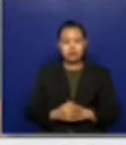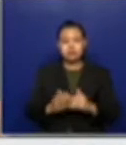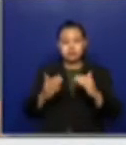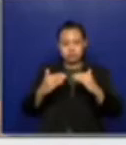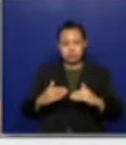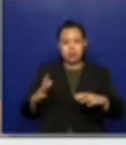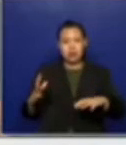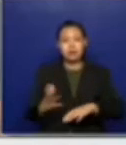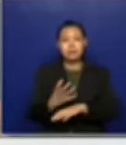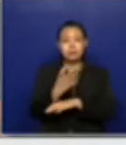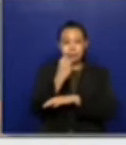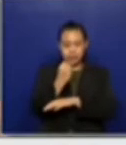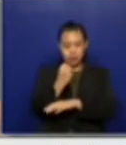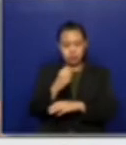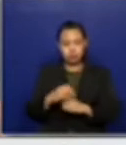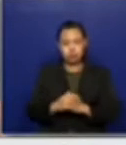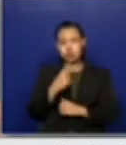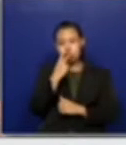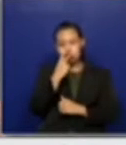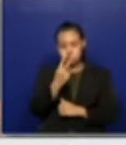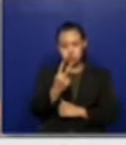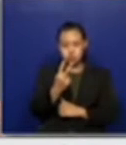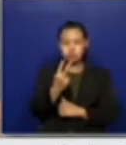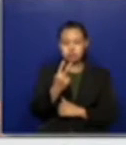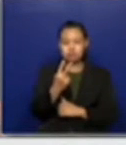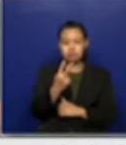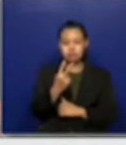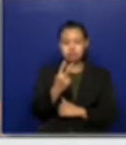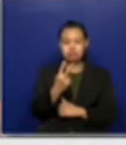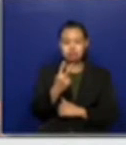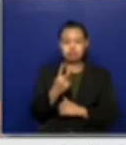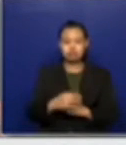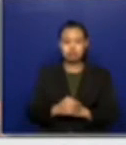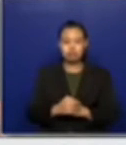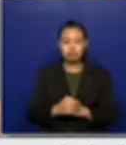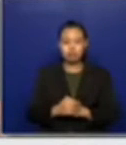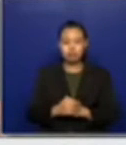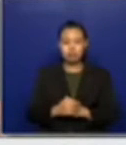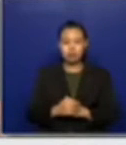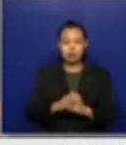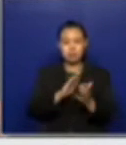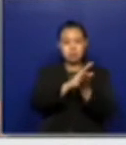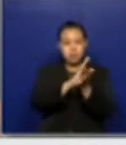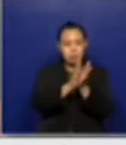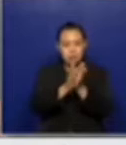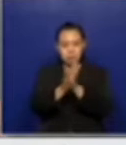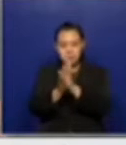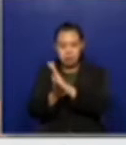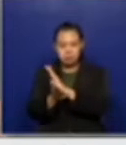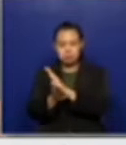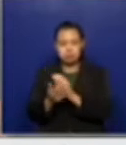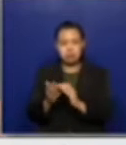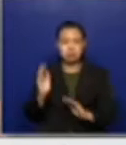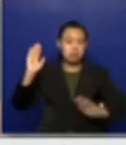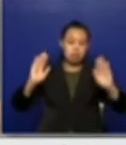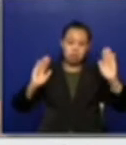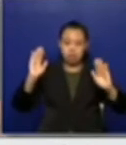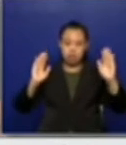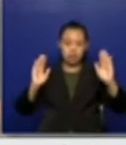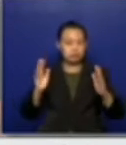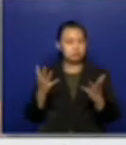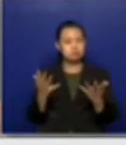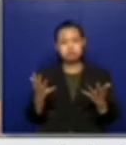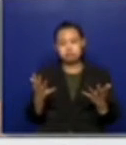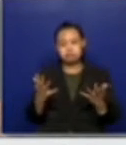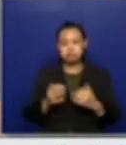งสร้างทางการเมืองเป็นที่ประจักษ์นะครับว่าผิดเพี้ยนไปจากระบอบประชาธิปไตยโดยทั่วไ